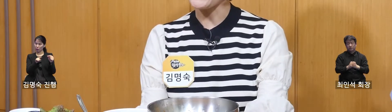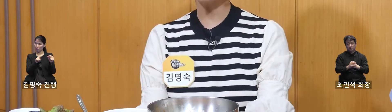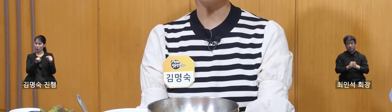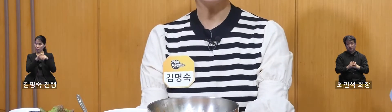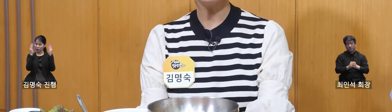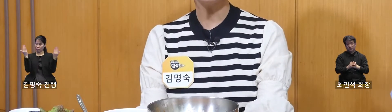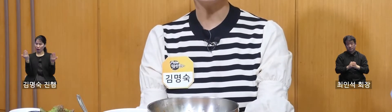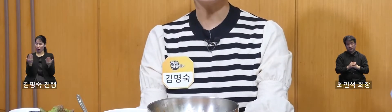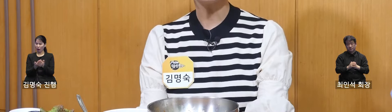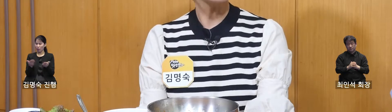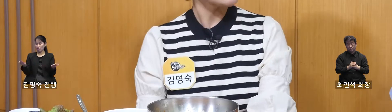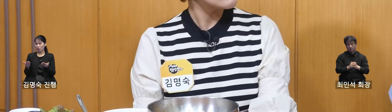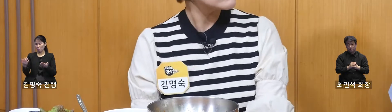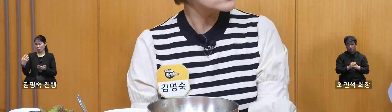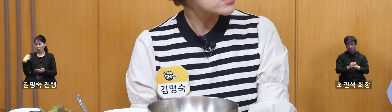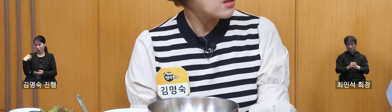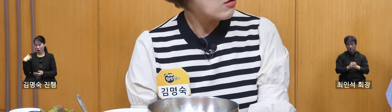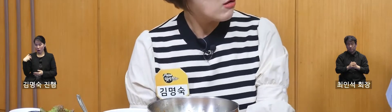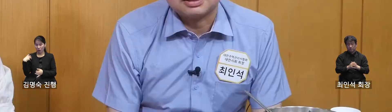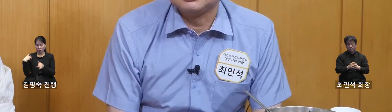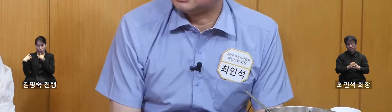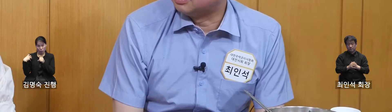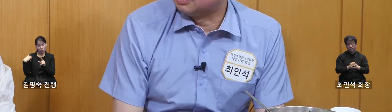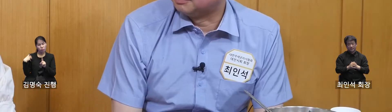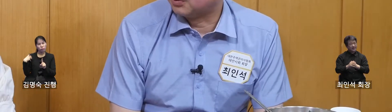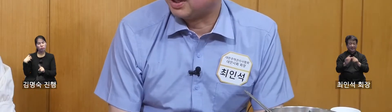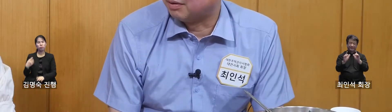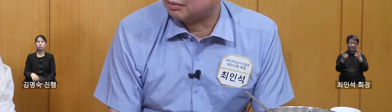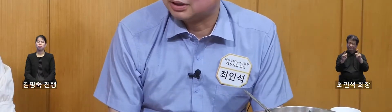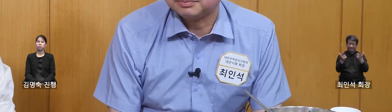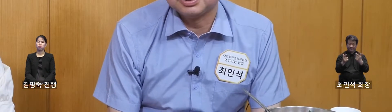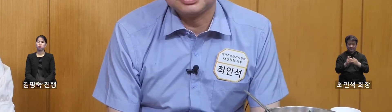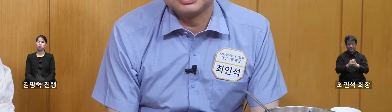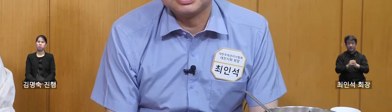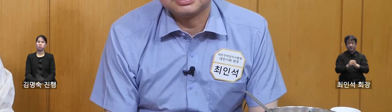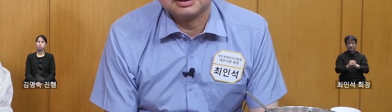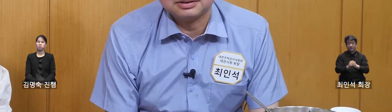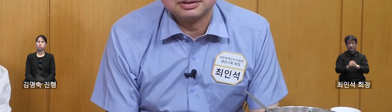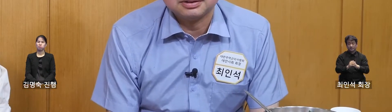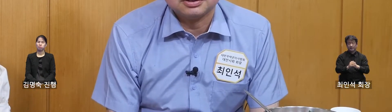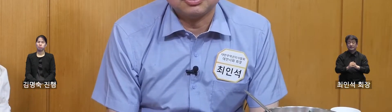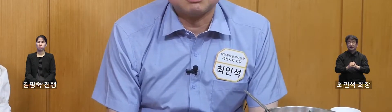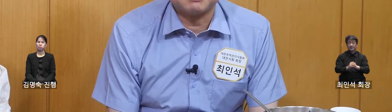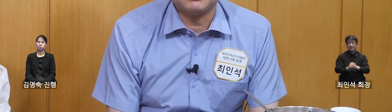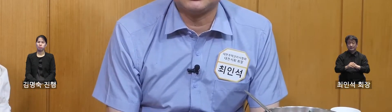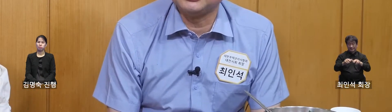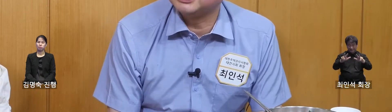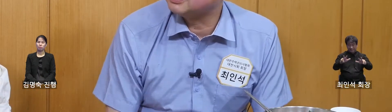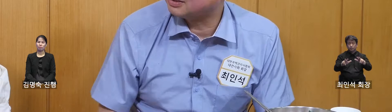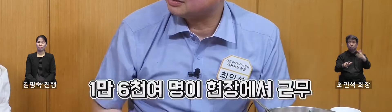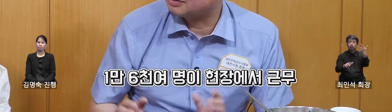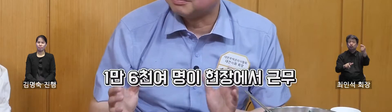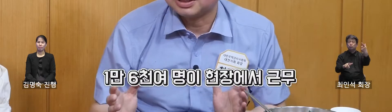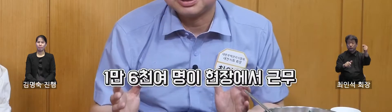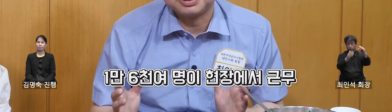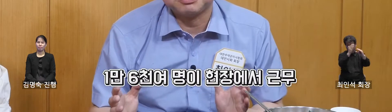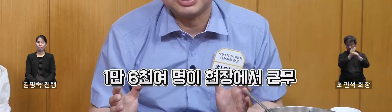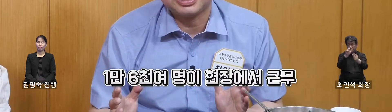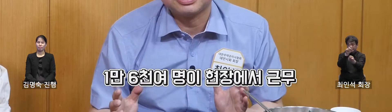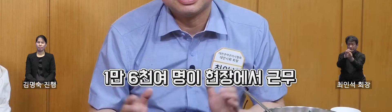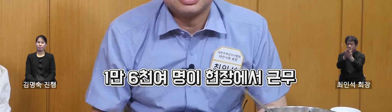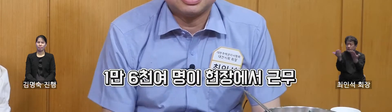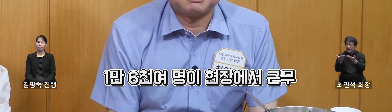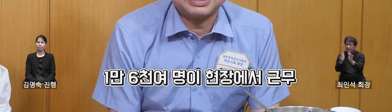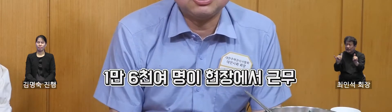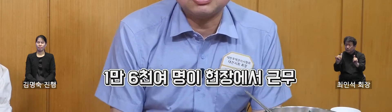다 일을 지금 하고 계실까요? 그렇지는 못해요. 지금 현재 그 6만 명 중에 현장에서 근무하신